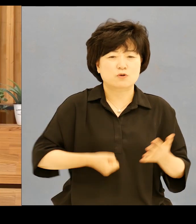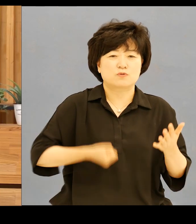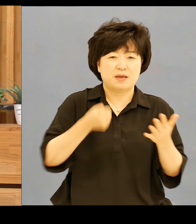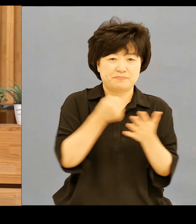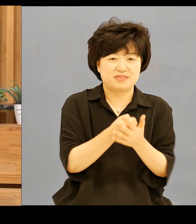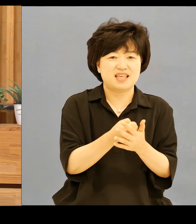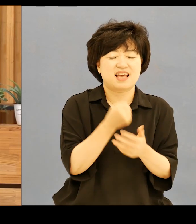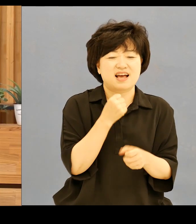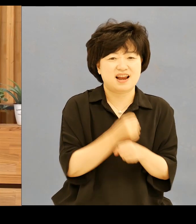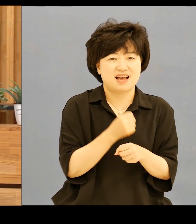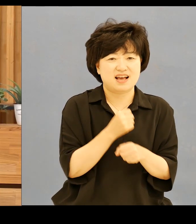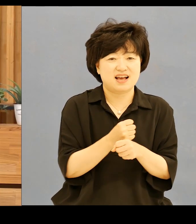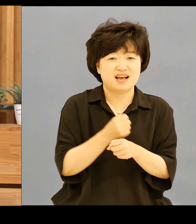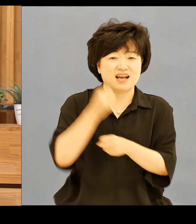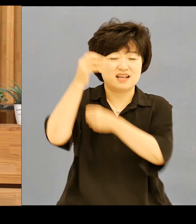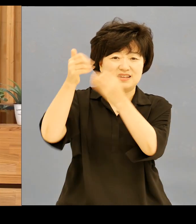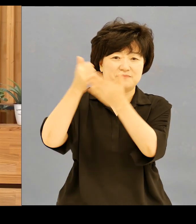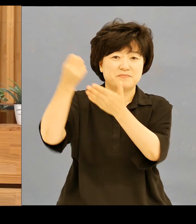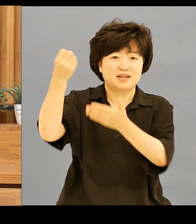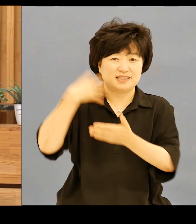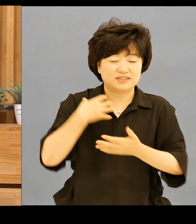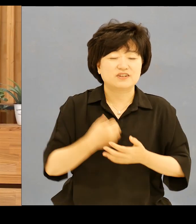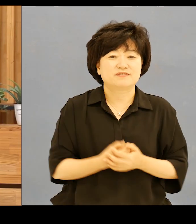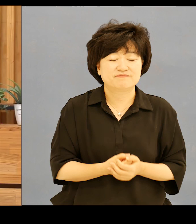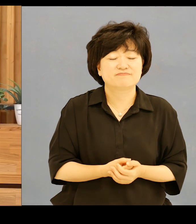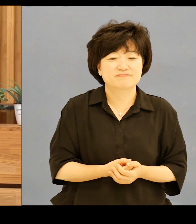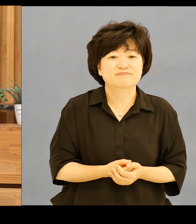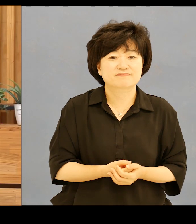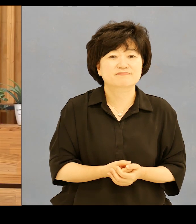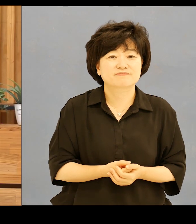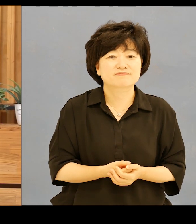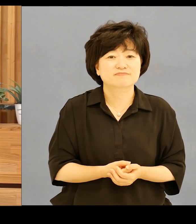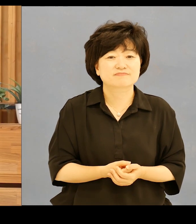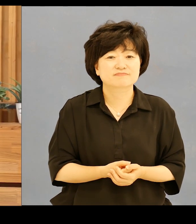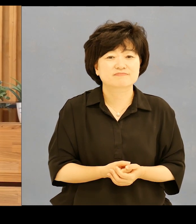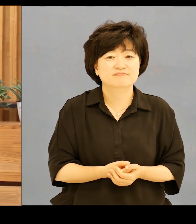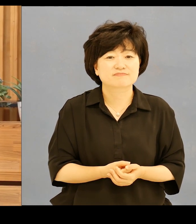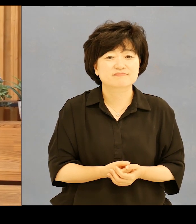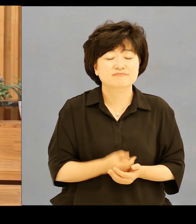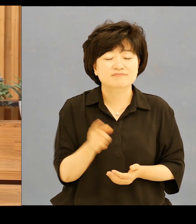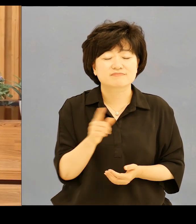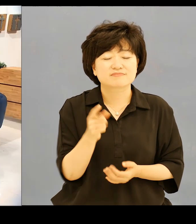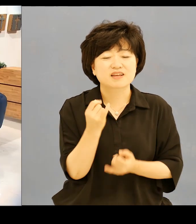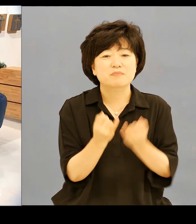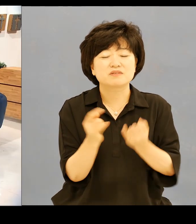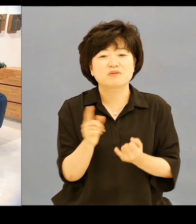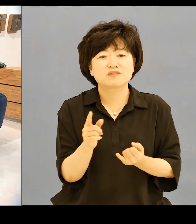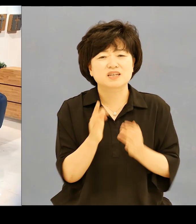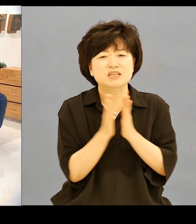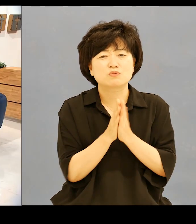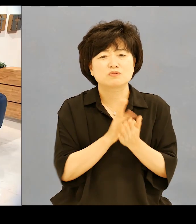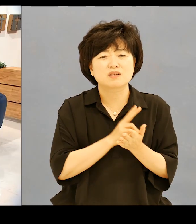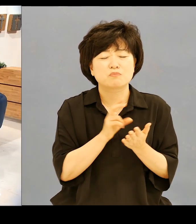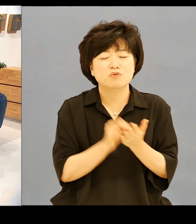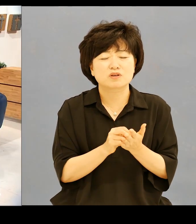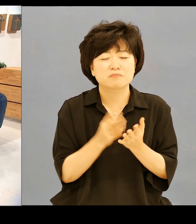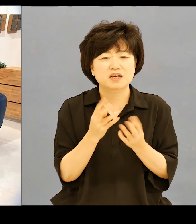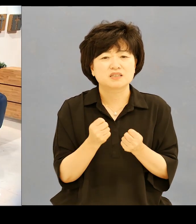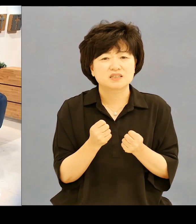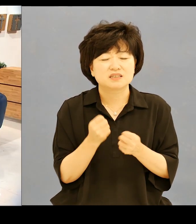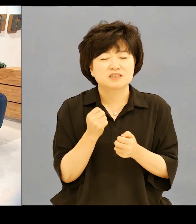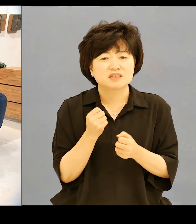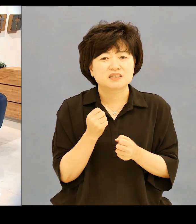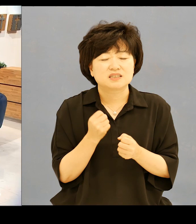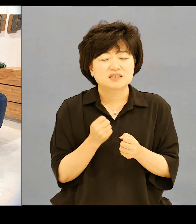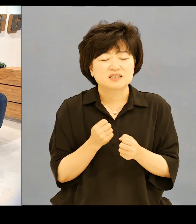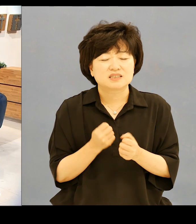강하고 담대하라 하셨잖아요, 그렇죠? 네. 우리 연일사님 오늘 우리가 기도 제목이 더 많이 생긴 것 같아요,